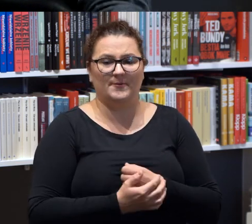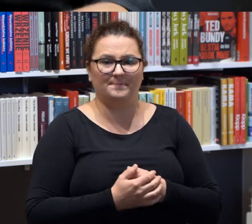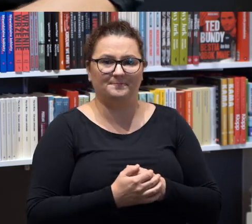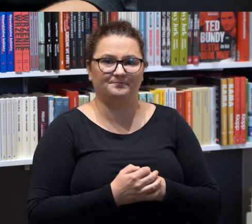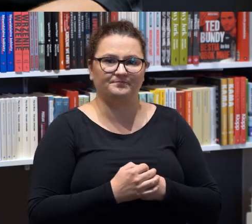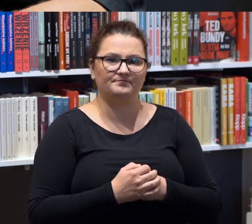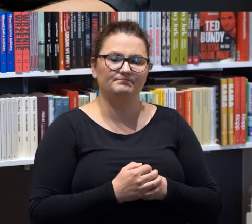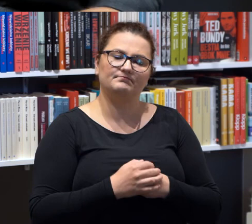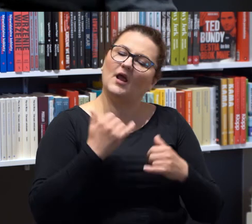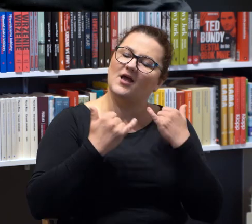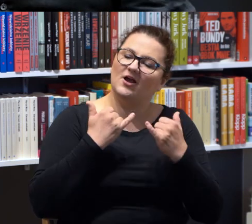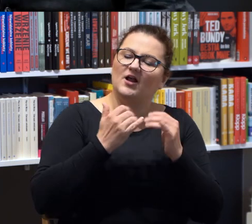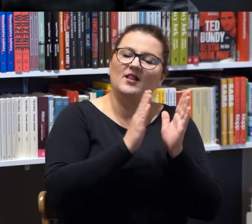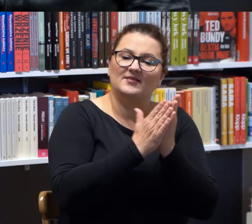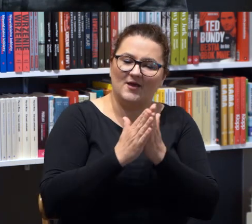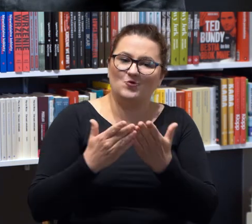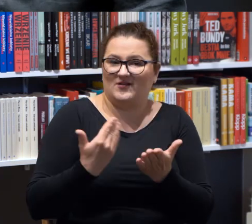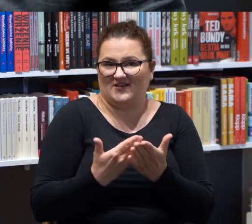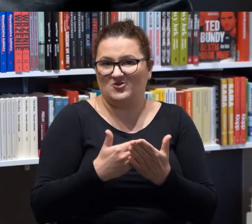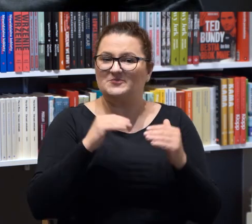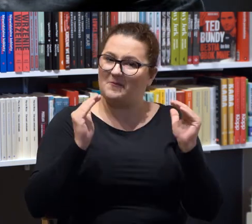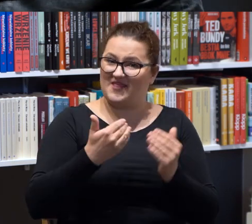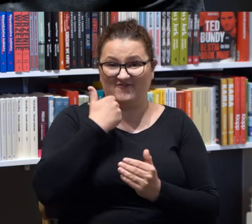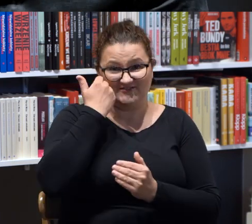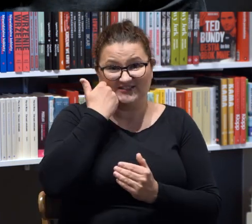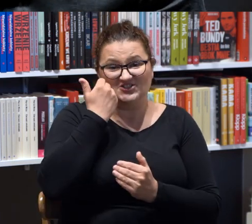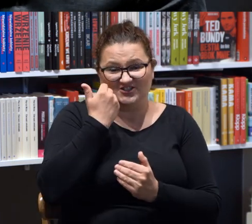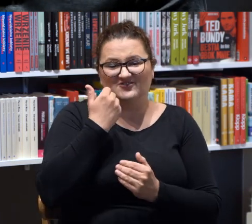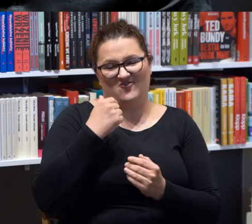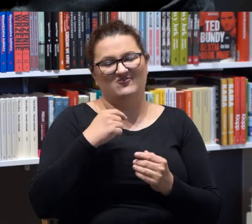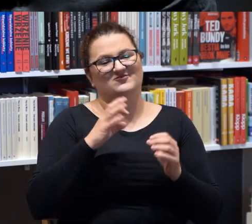Jeśli literatura jest po to, żeby mniej się wstydzić, to mamy chyba dobre podsumowanie tego